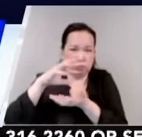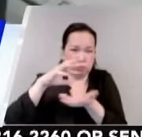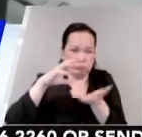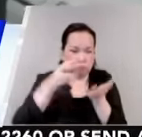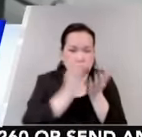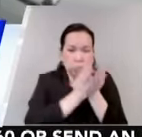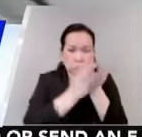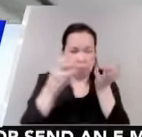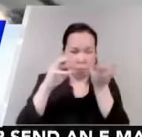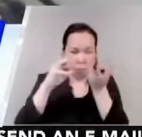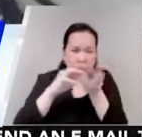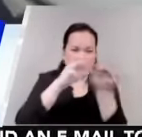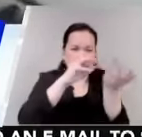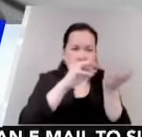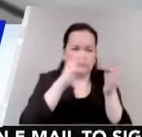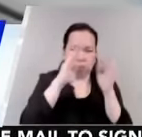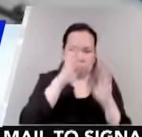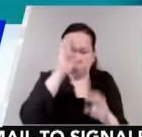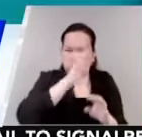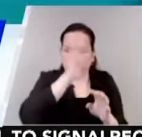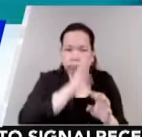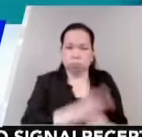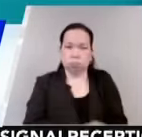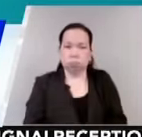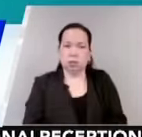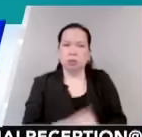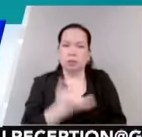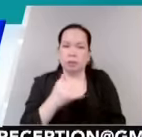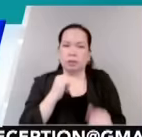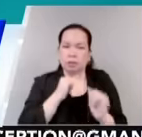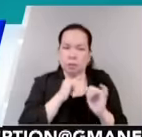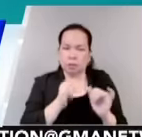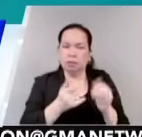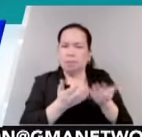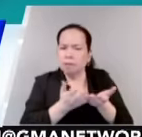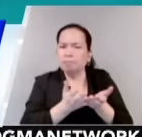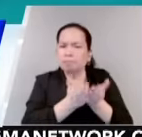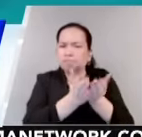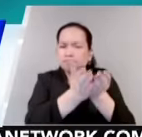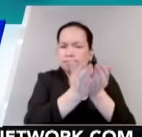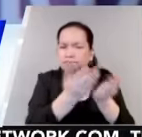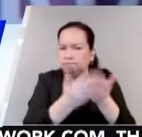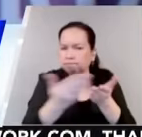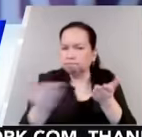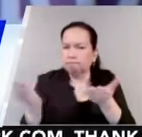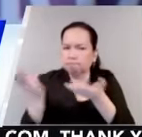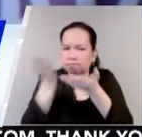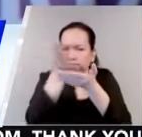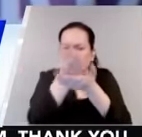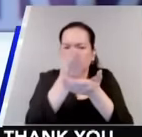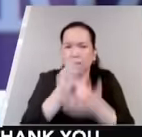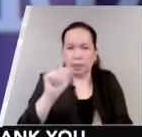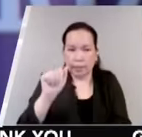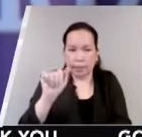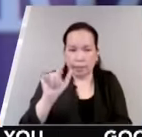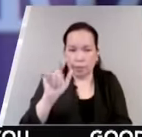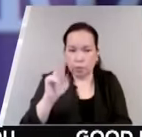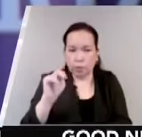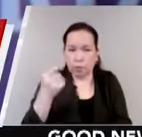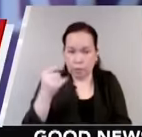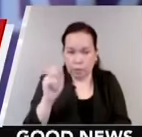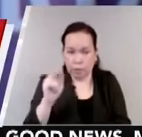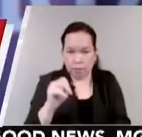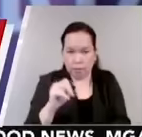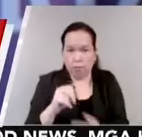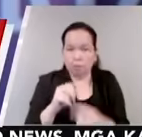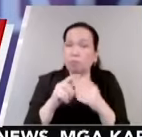cannons. Gayunman, nakapaghatid pa rin naman daw ng ibang pangangailangan ng tropa sa Ayungin Shoal. The supplies naman, we can manage